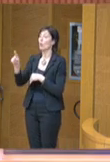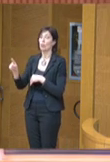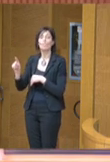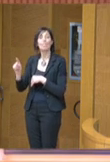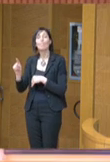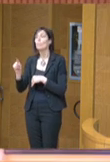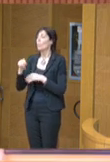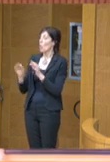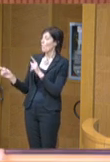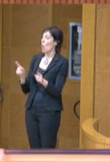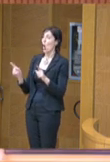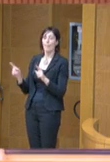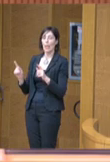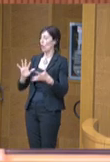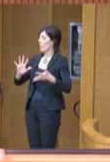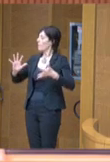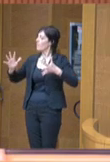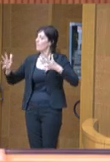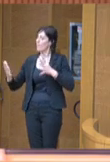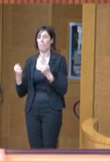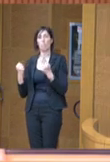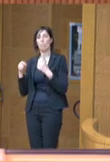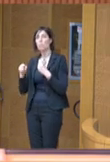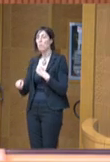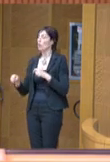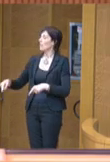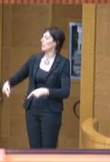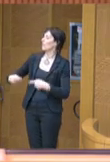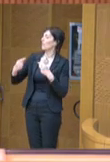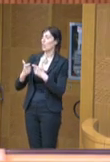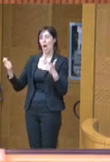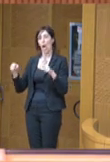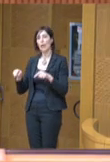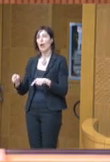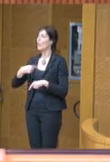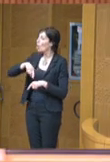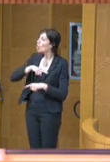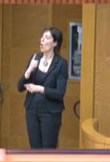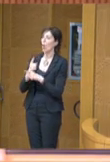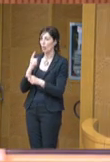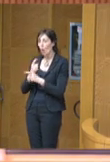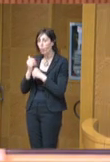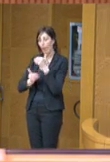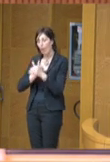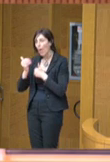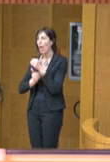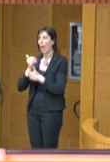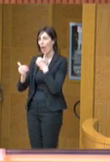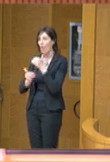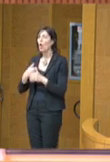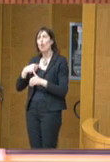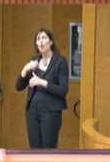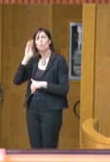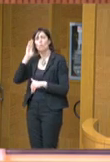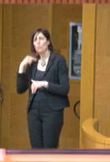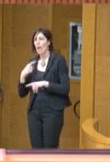di grande cambiamento, una sfida epocale che ci dobbiamo giocare fino in fondo. Ho sentito delle